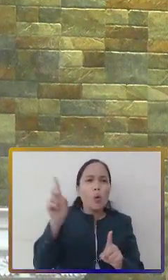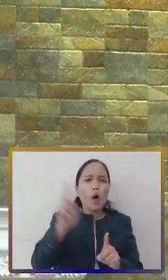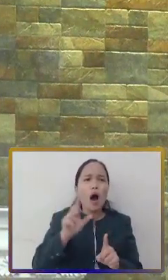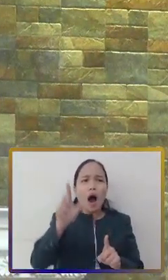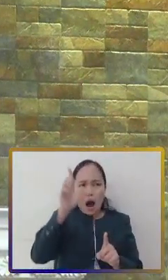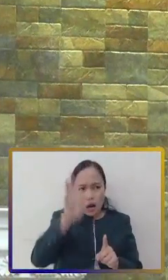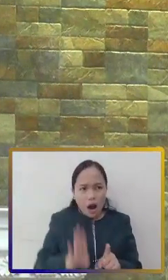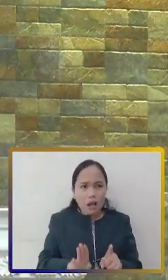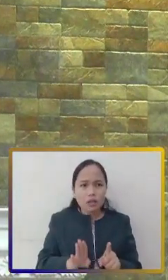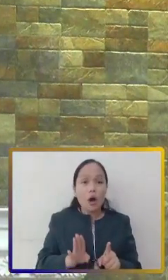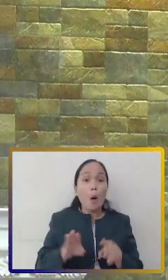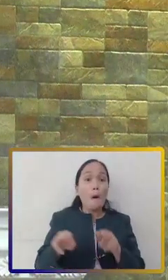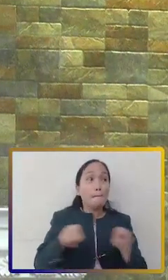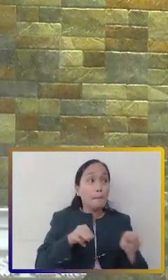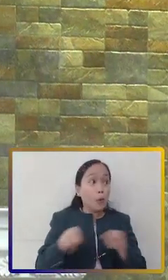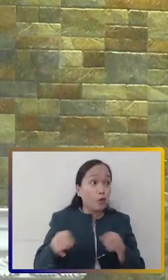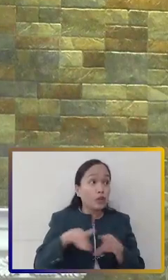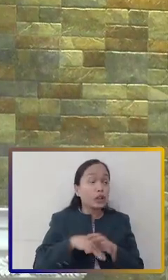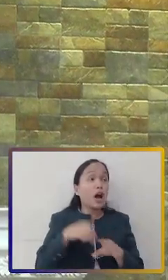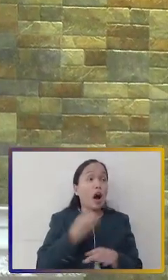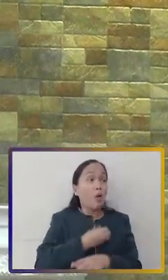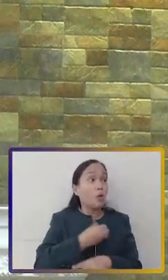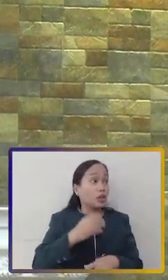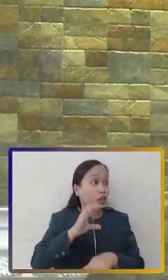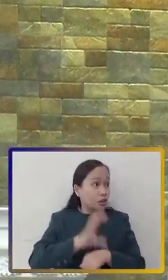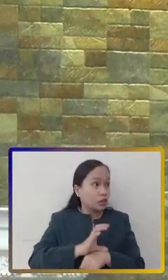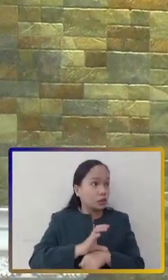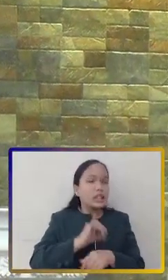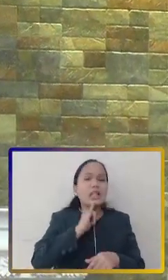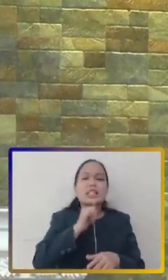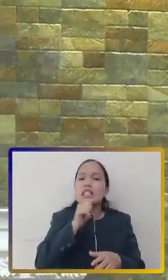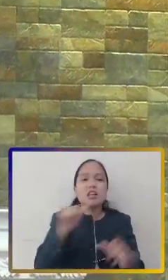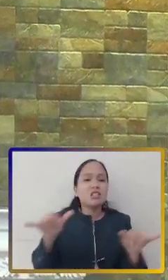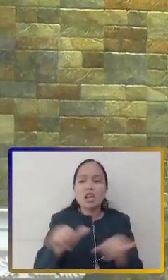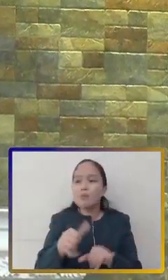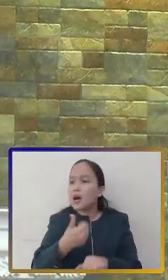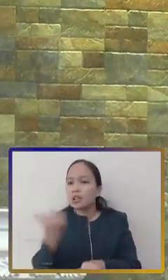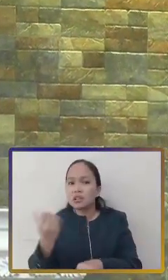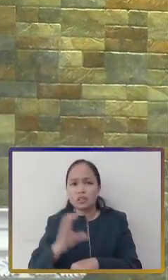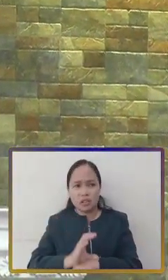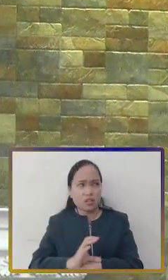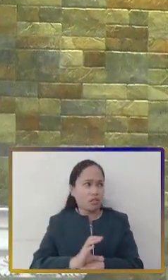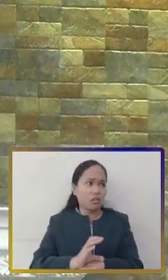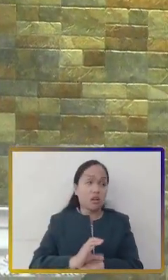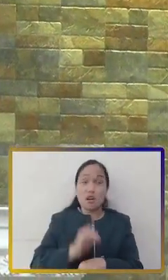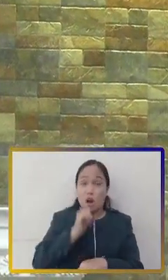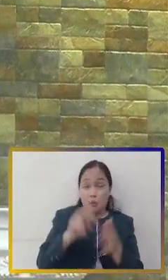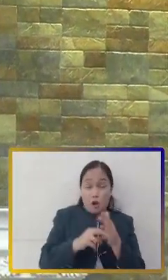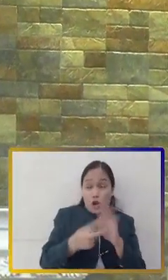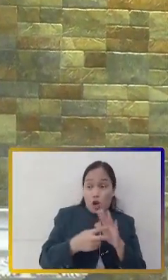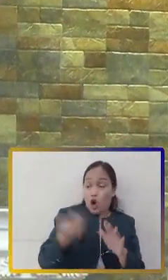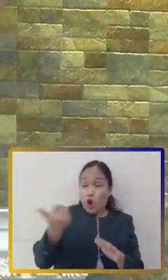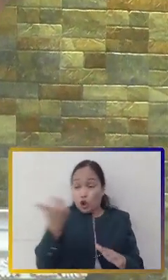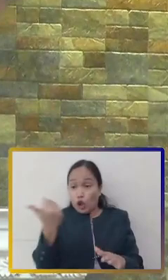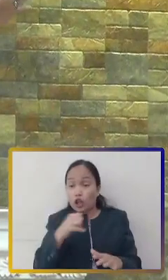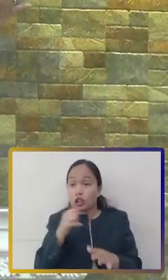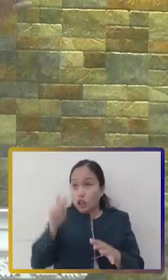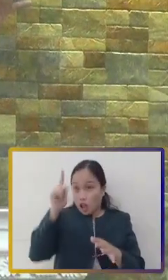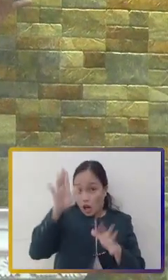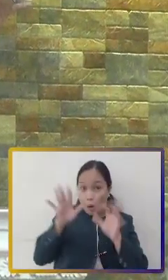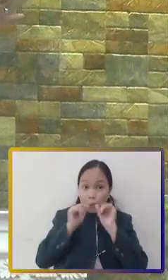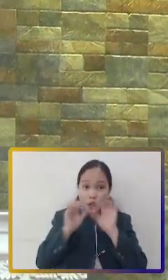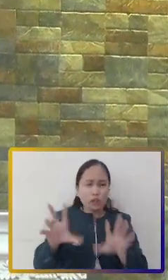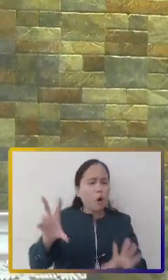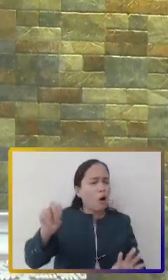sa ating simbahan ay hindi ganoon sa ibang simbahan. I'm not saying na hindi sila pinapabura ng Diyos, no? Hindi po yun ang pinupunto